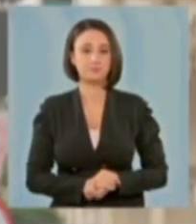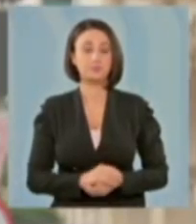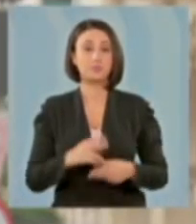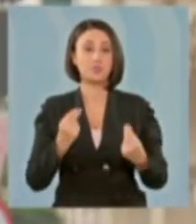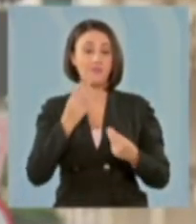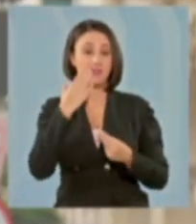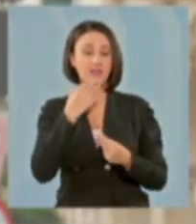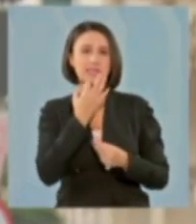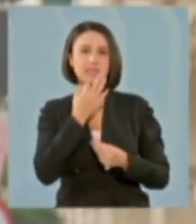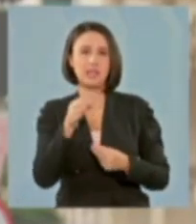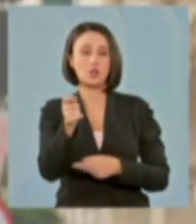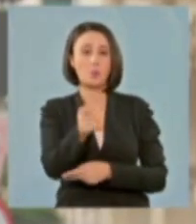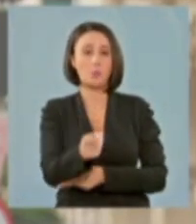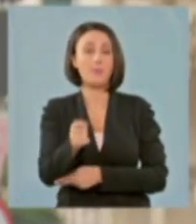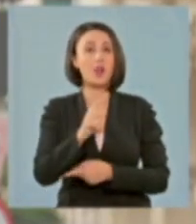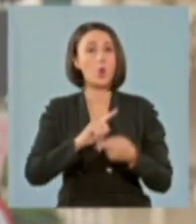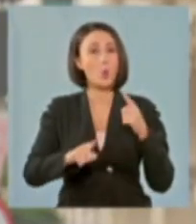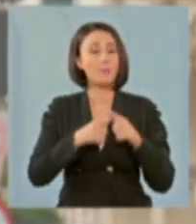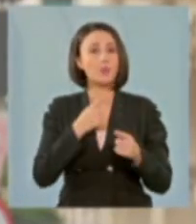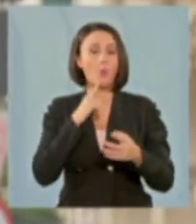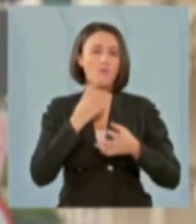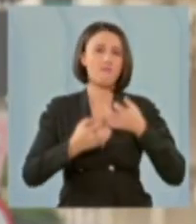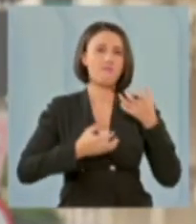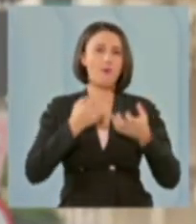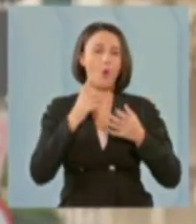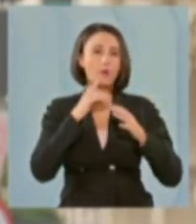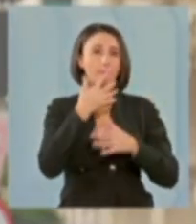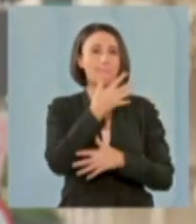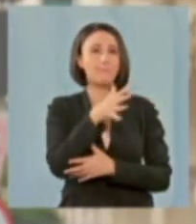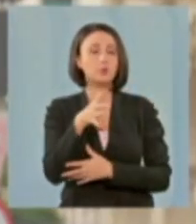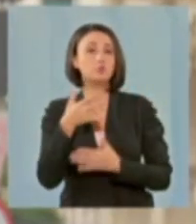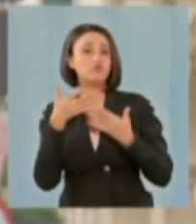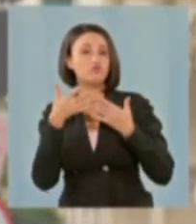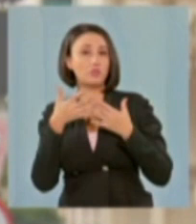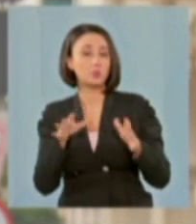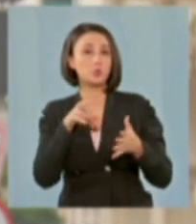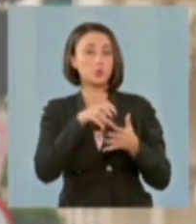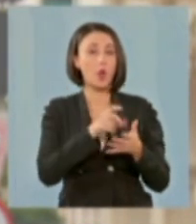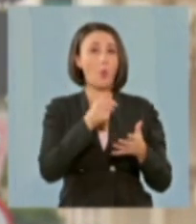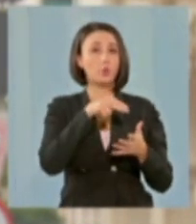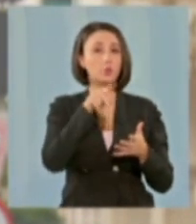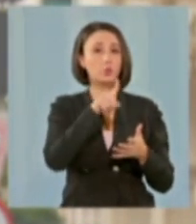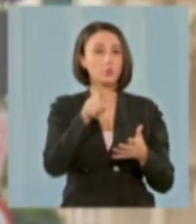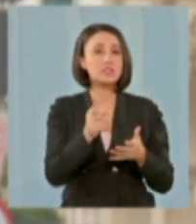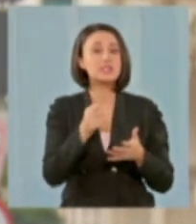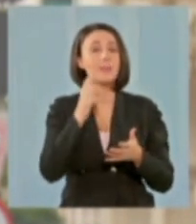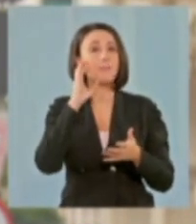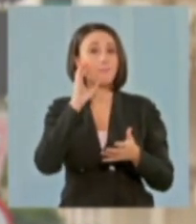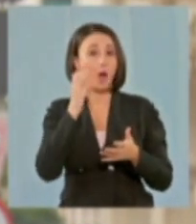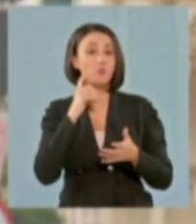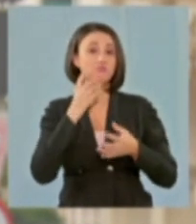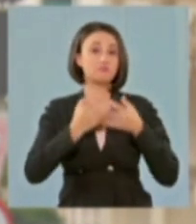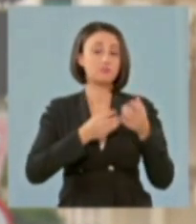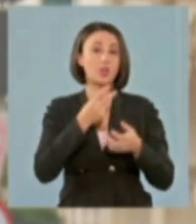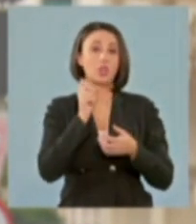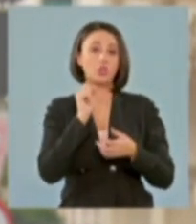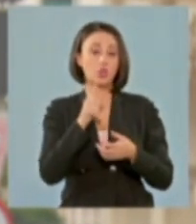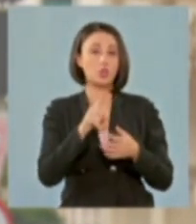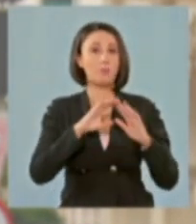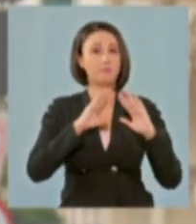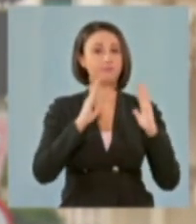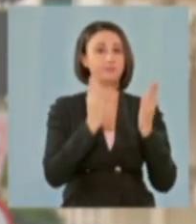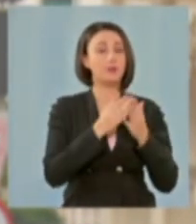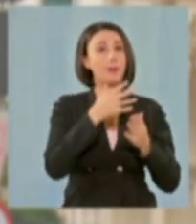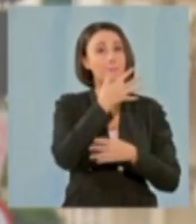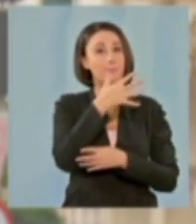De câteva zile, zeci de pompieri se luptă cu un incendiu de pădure izbucnit în zona Oituz din județul Bacău. Ard aproximativ 12 hectare